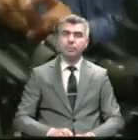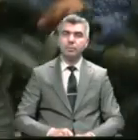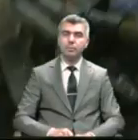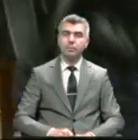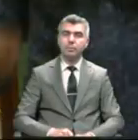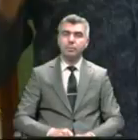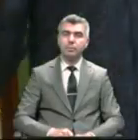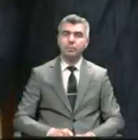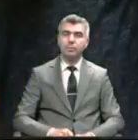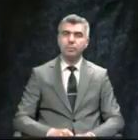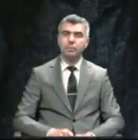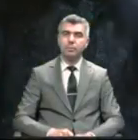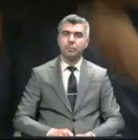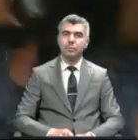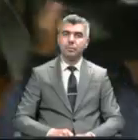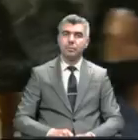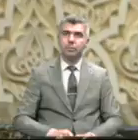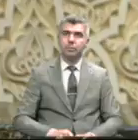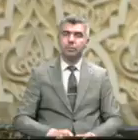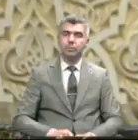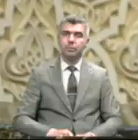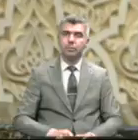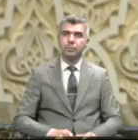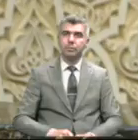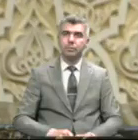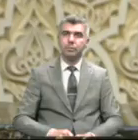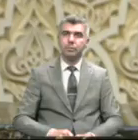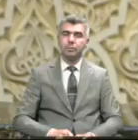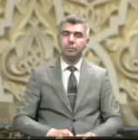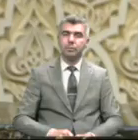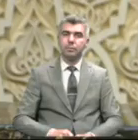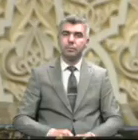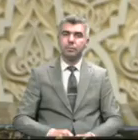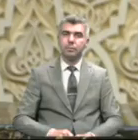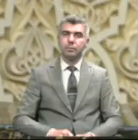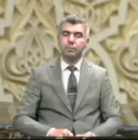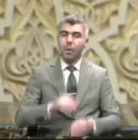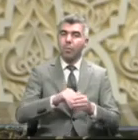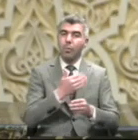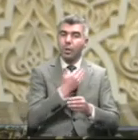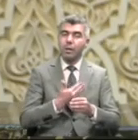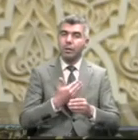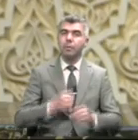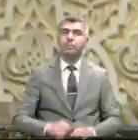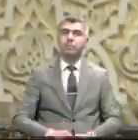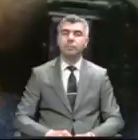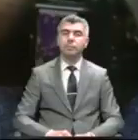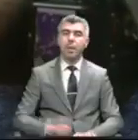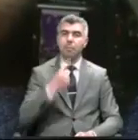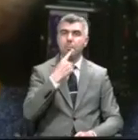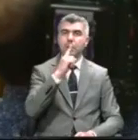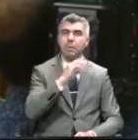الكلمه تفضل السيد المستشار تفضل السيد المستشار تفضل تفضل بسم الله الرحمن